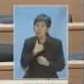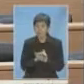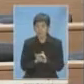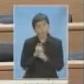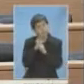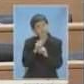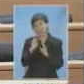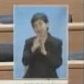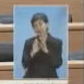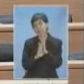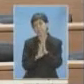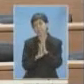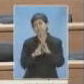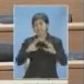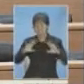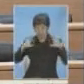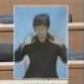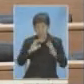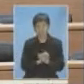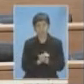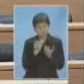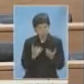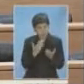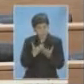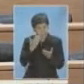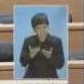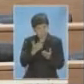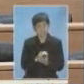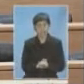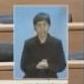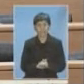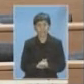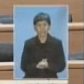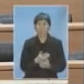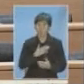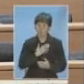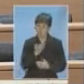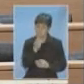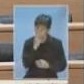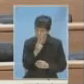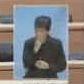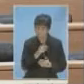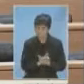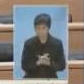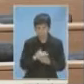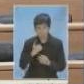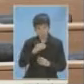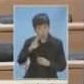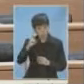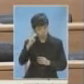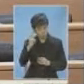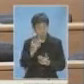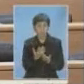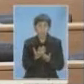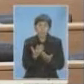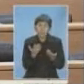เป็นไปตามระเบียบราชการเรื่องพัสดุเรื่องการจัดซื้อก็ขอให้พิจารณาเถอะครับว่ามี2บริษัทแล้วสุดท้